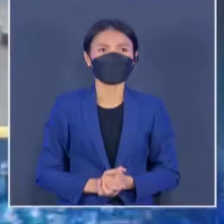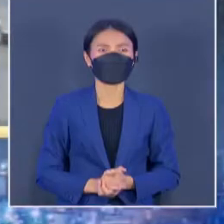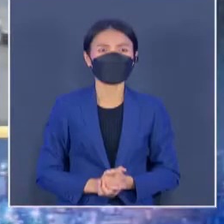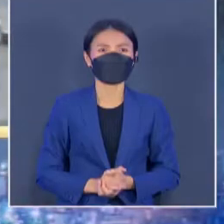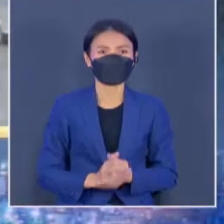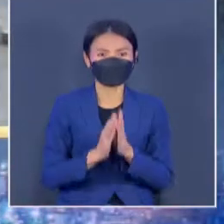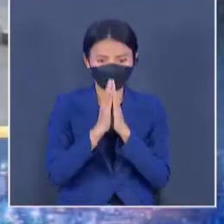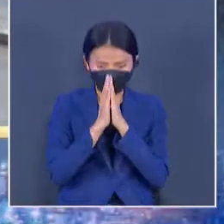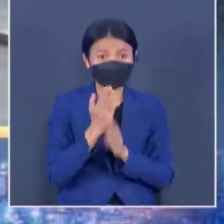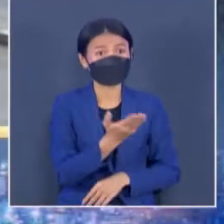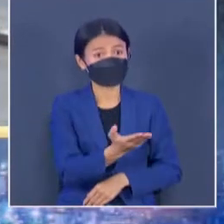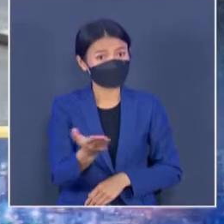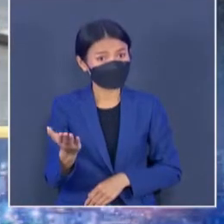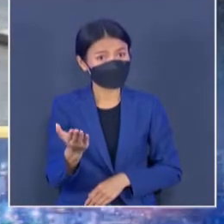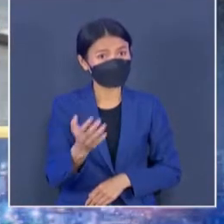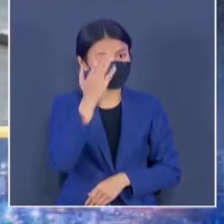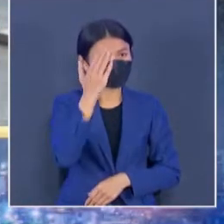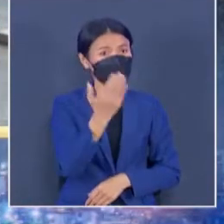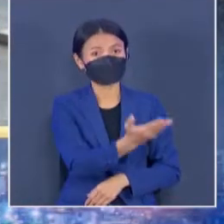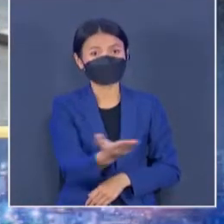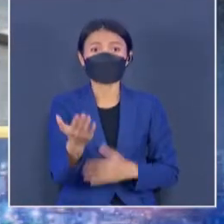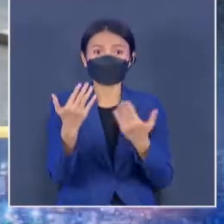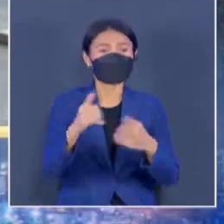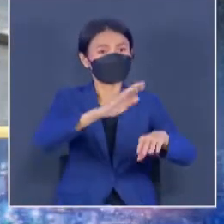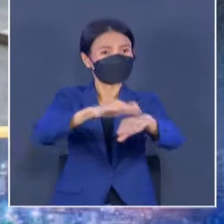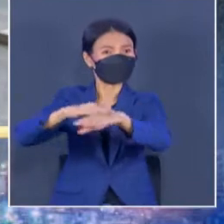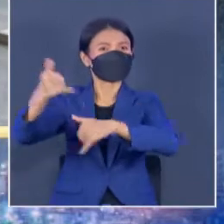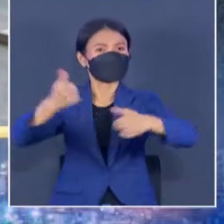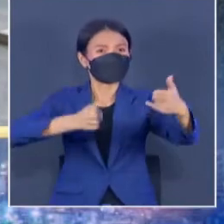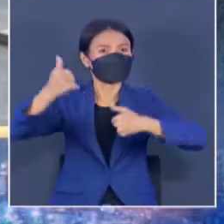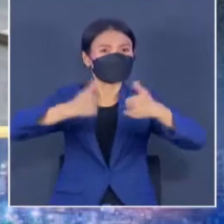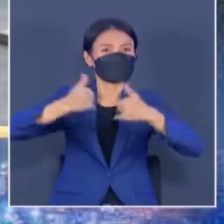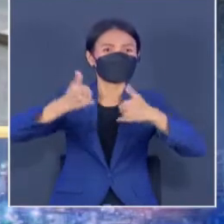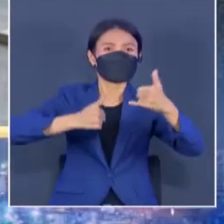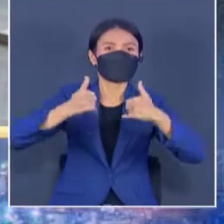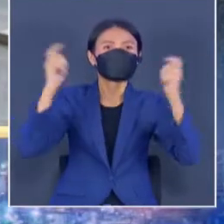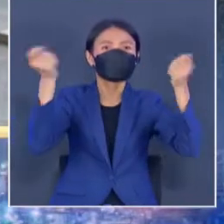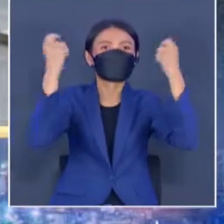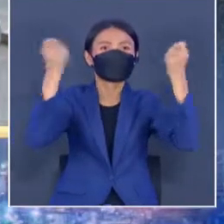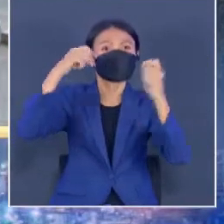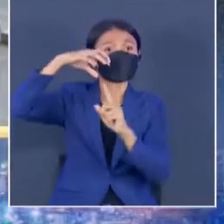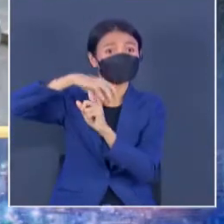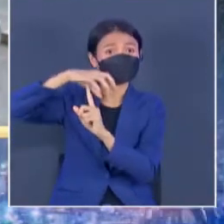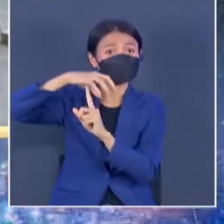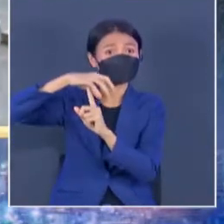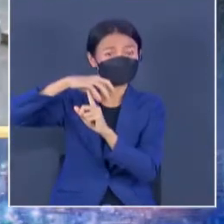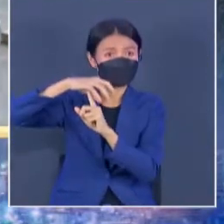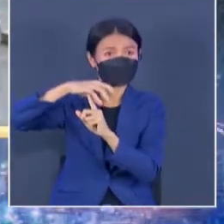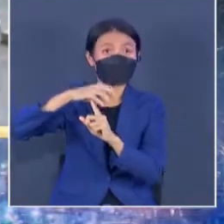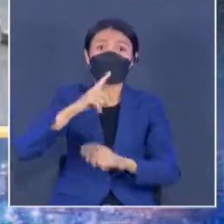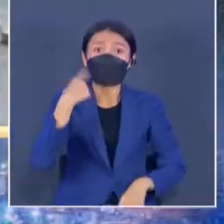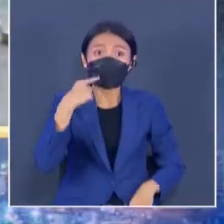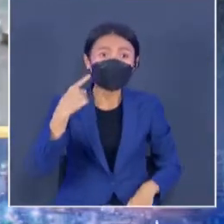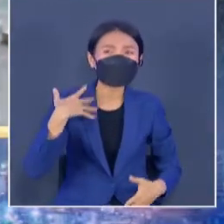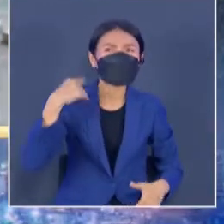สวัสดีครับอยากเชิญชวนทุกคนมาที่งานโมโน29พัทยา Countdown 2022นะครับตรงแหลมบาลีไฮนะครับใครที่ไม่มีแพลนจะ